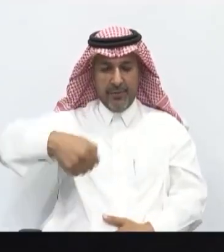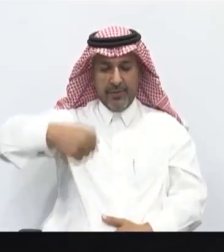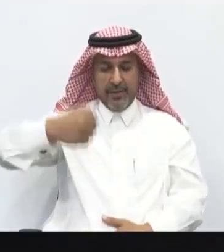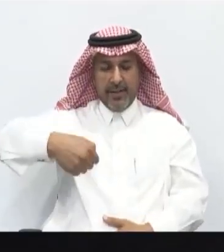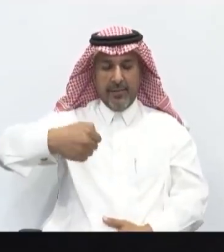وبركاته